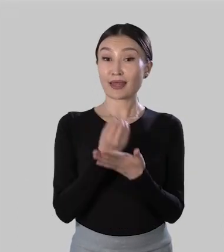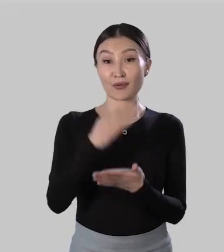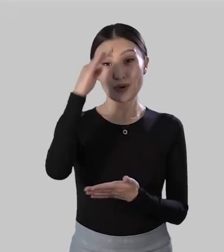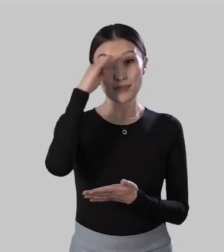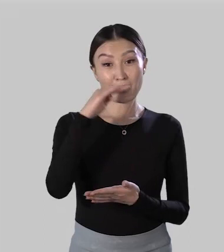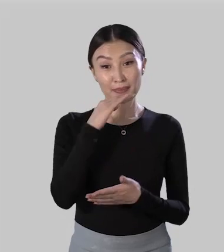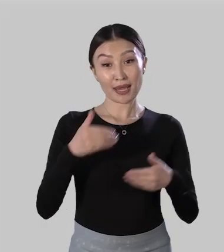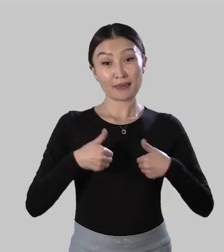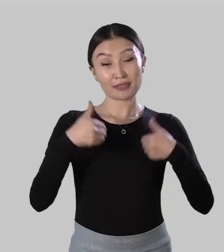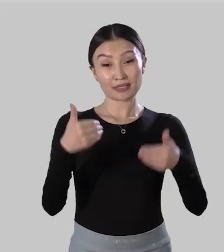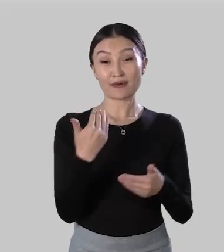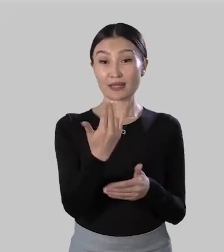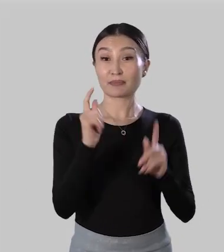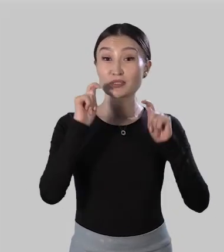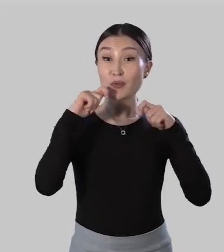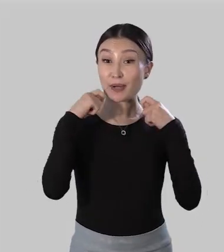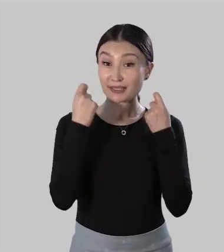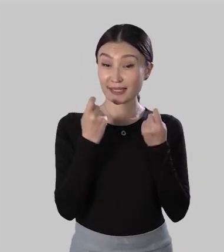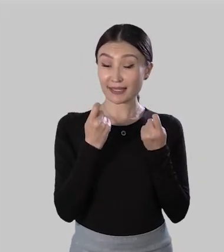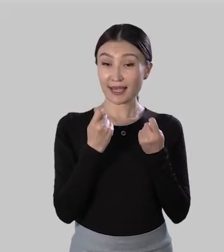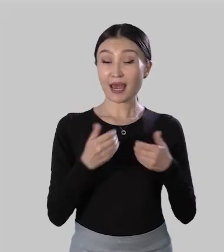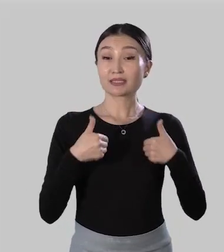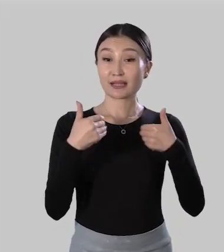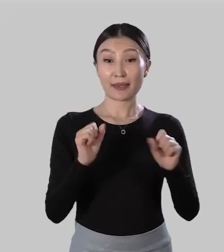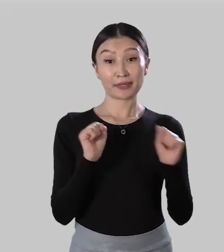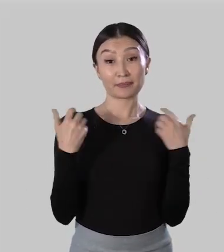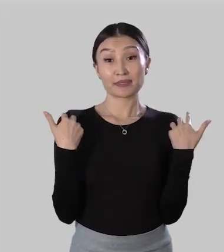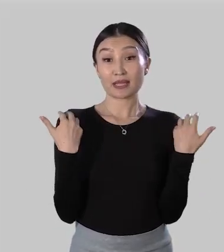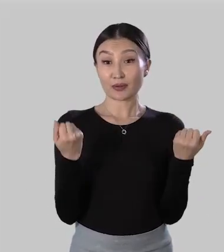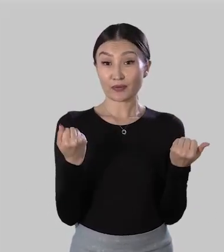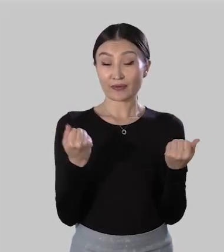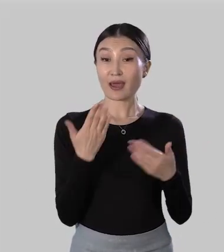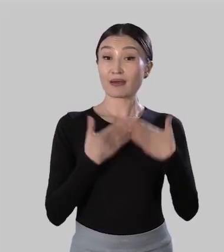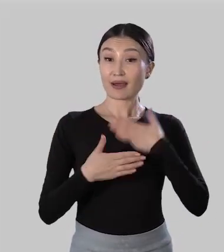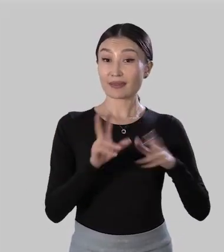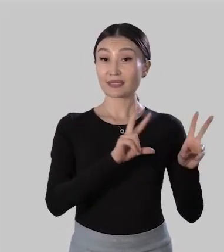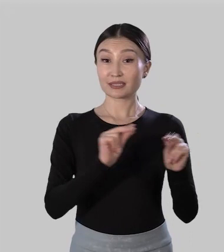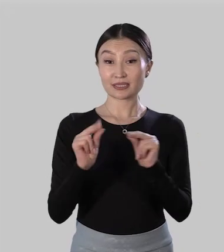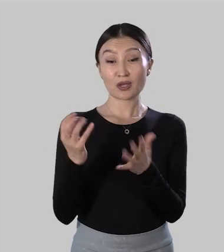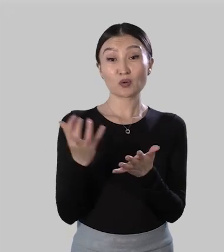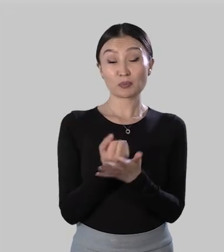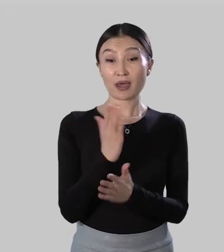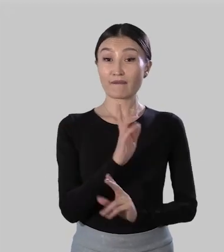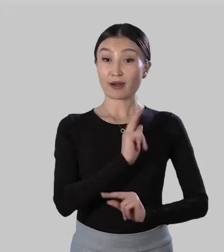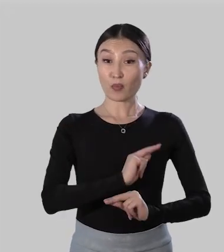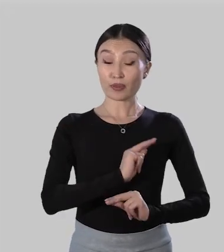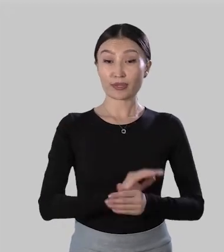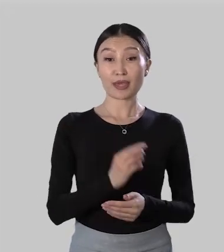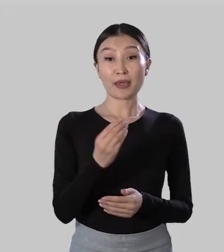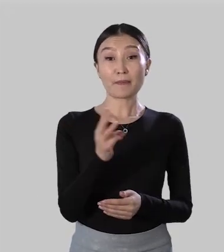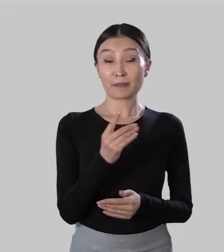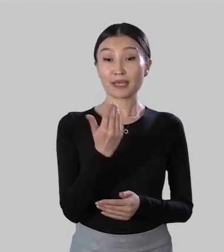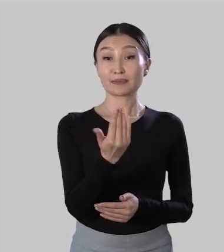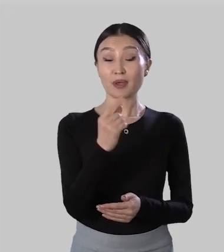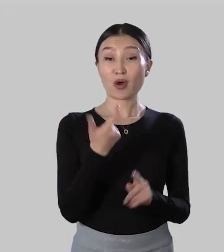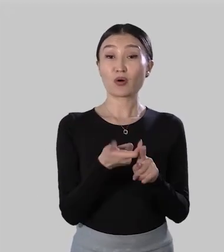Дорогой папочка, поздравляем тебя с днем рождения! Желаем тебе крепкого здоровья, радости, счастья, успехов в работе! Мы